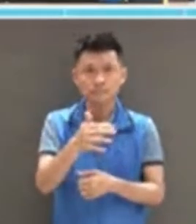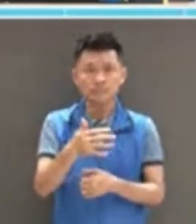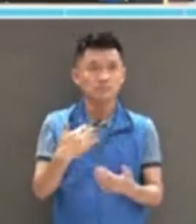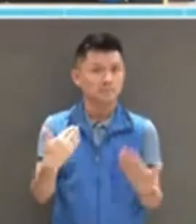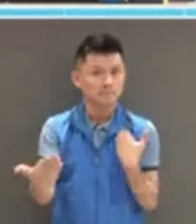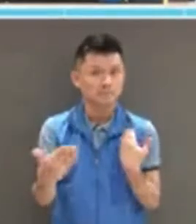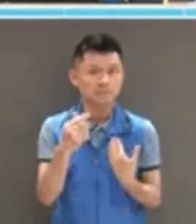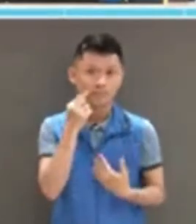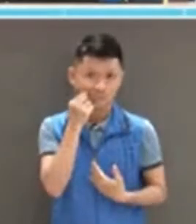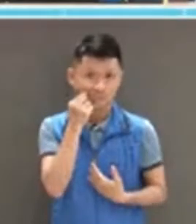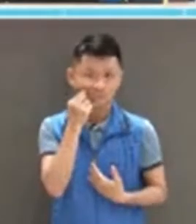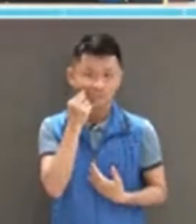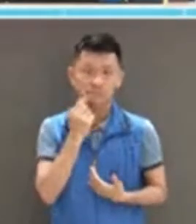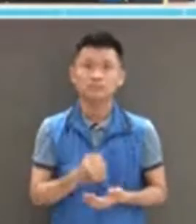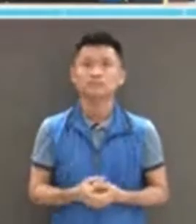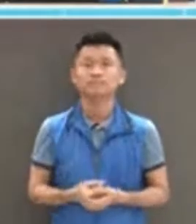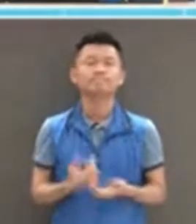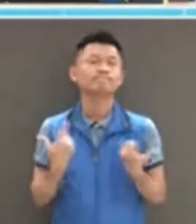至于林口三井奥莱连续2天造册快筛上千名员工，结果全数阴性，但地方政府依旧不敢大意， 没有办法做到全数严重快筛的结果能够很清楚。